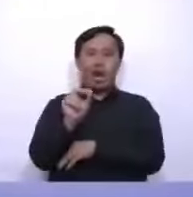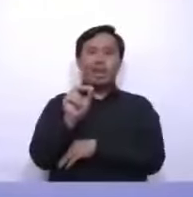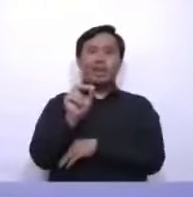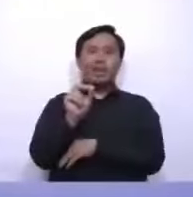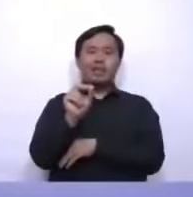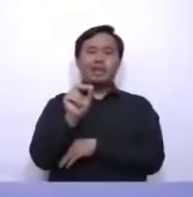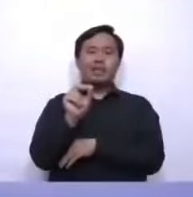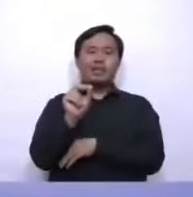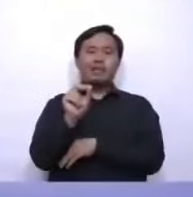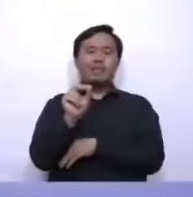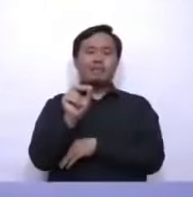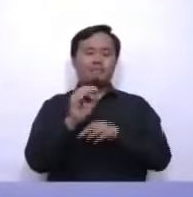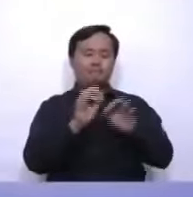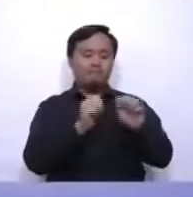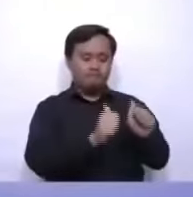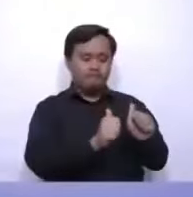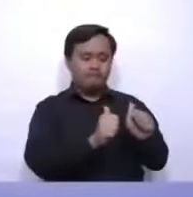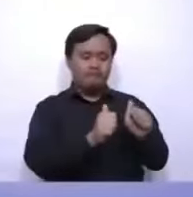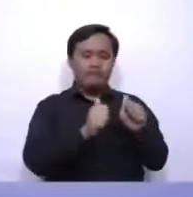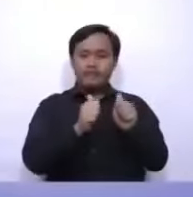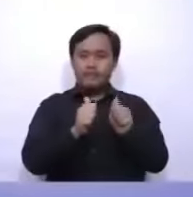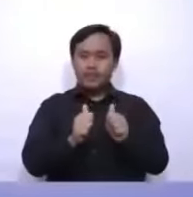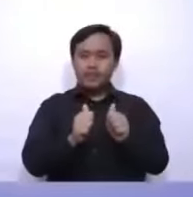Baik. Baik.